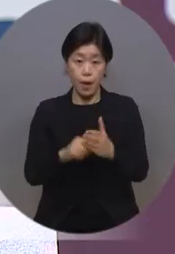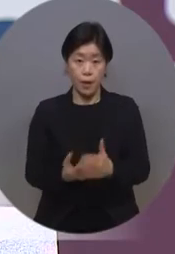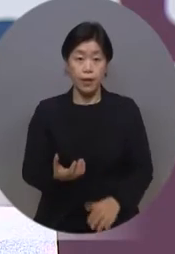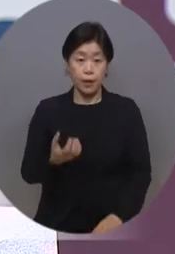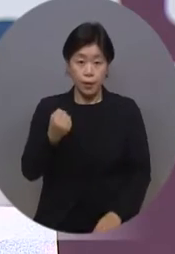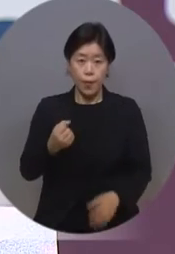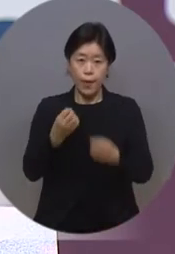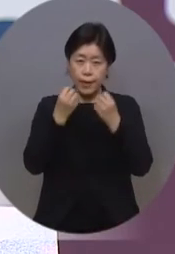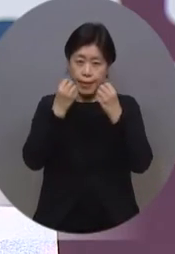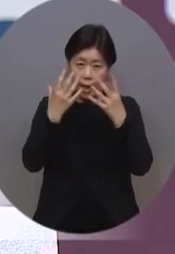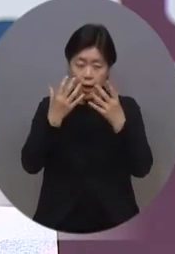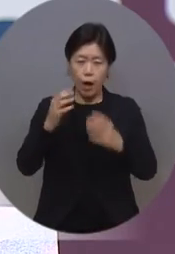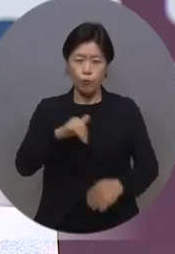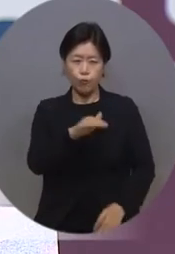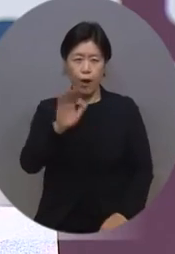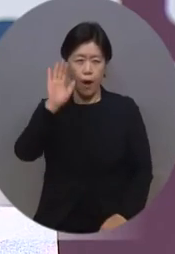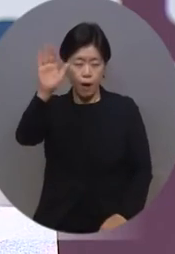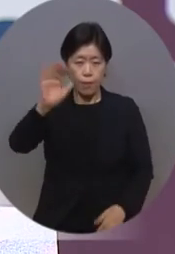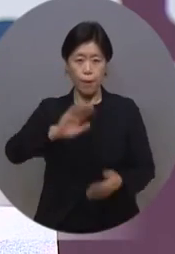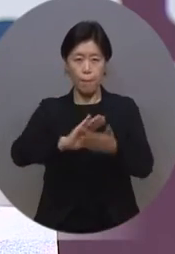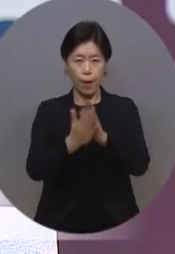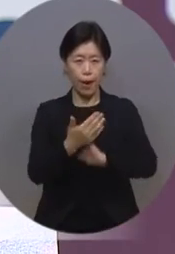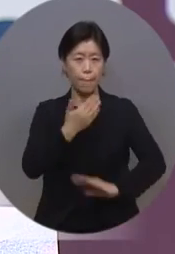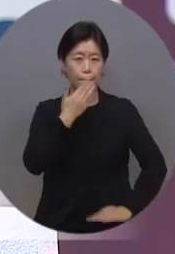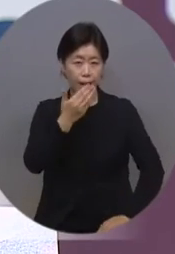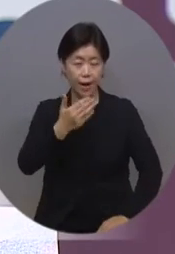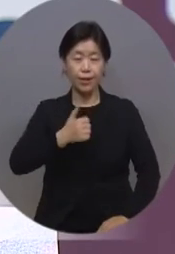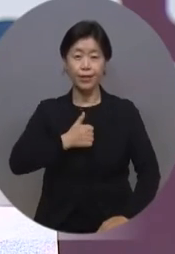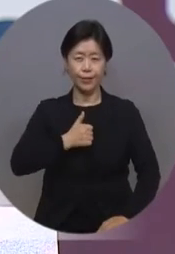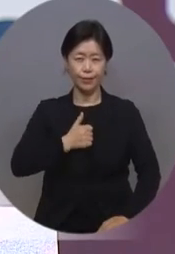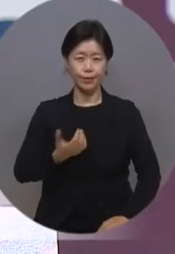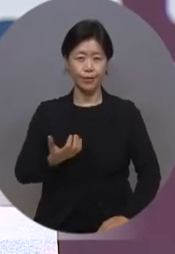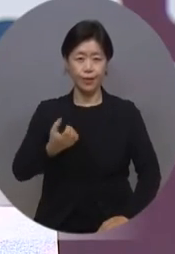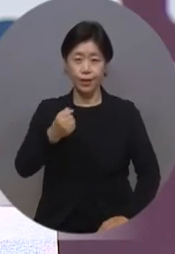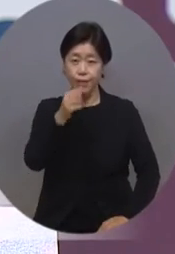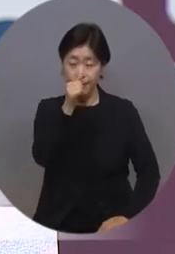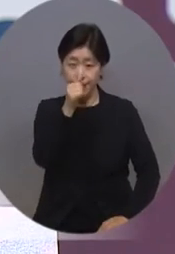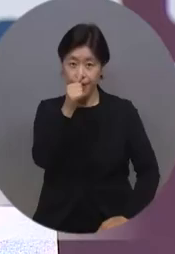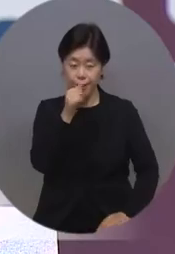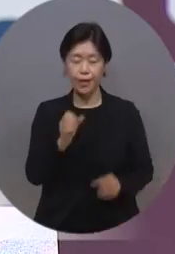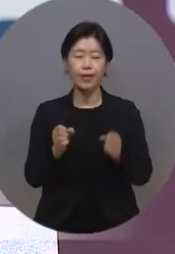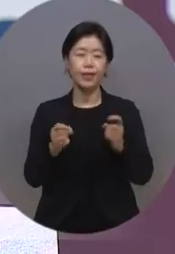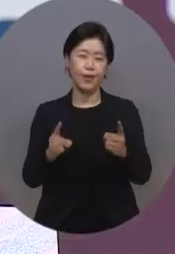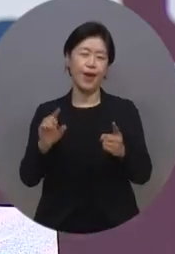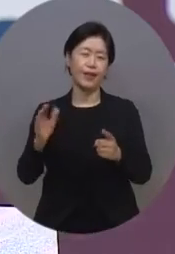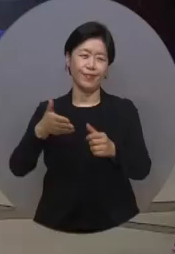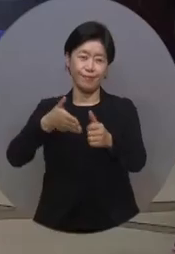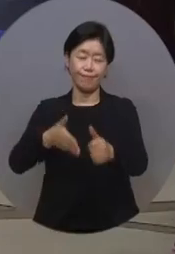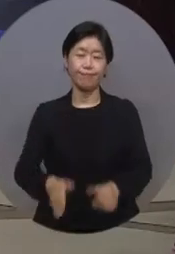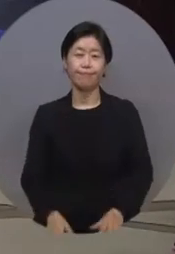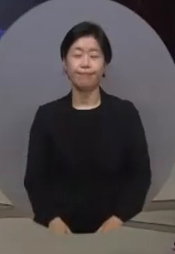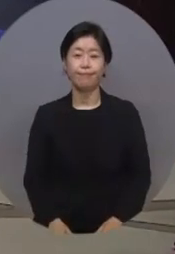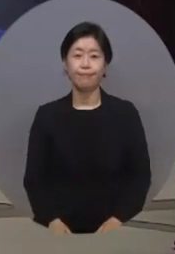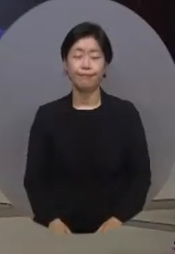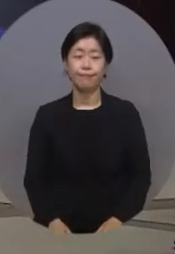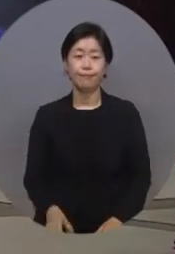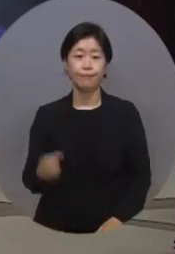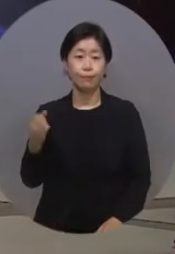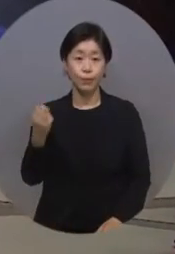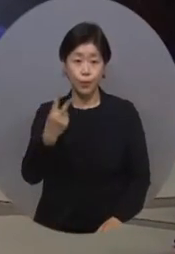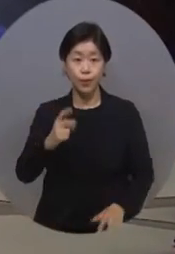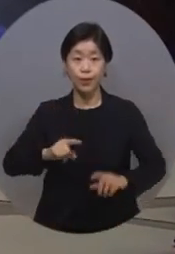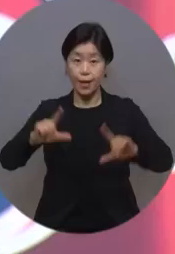세상을 우리가 바꾸겠다는 자신감을 다시는 계기가 되도록 합시다 한편